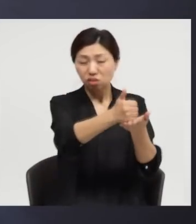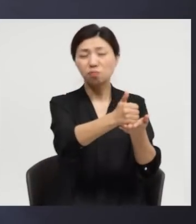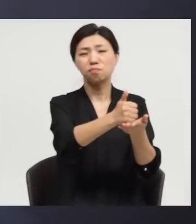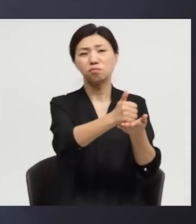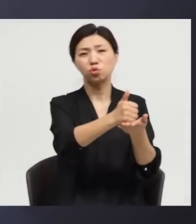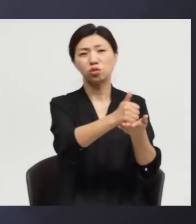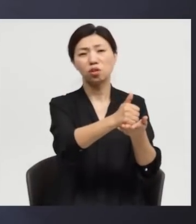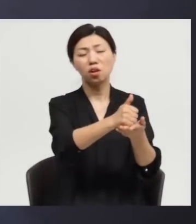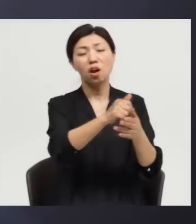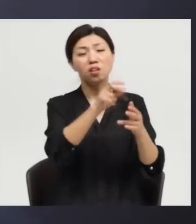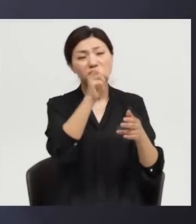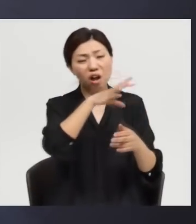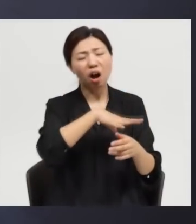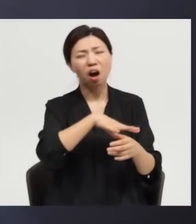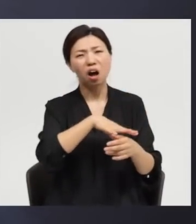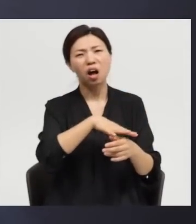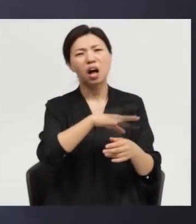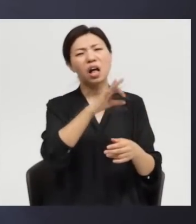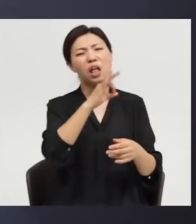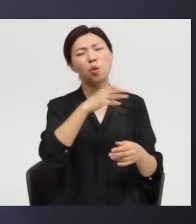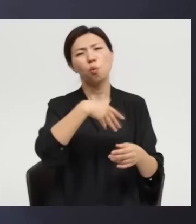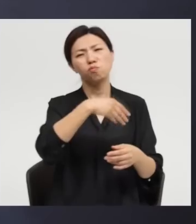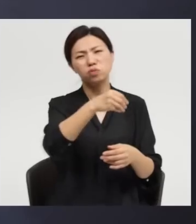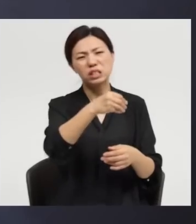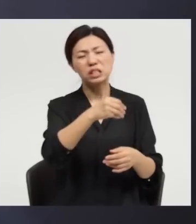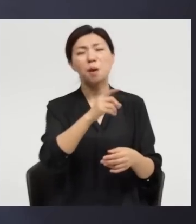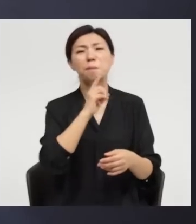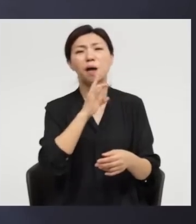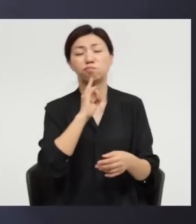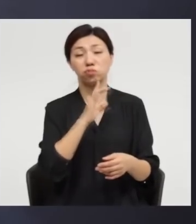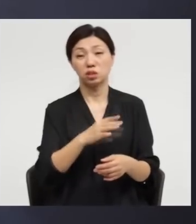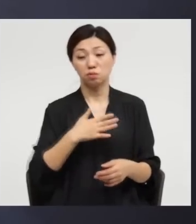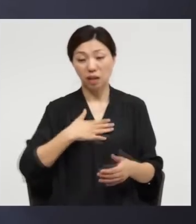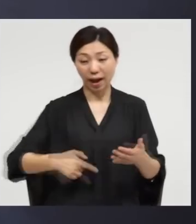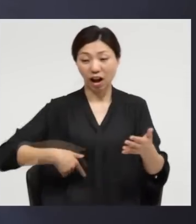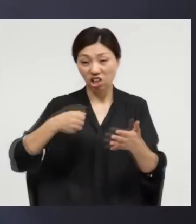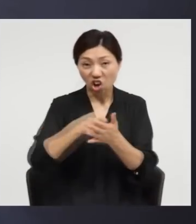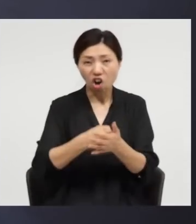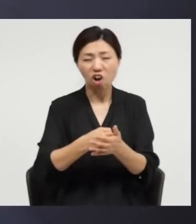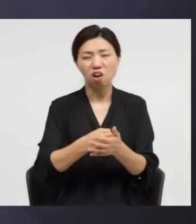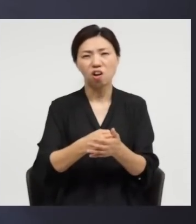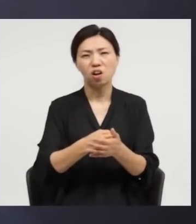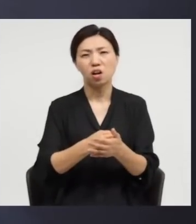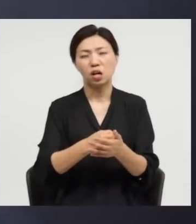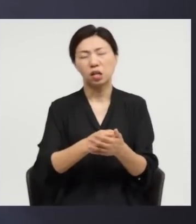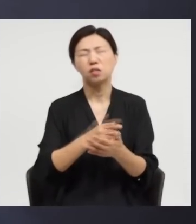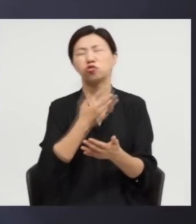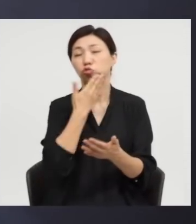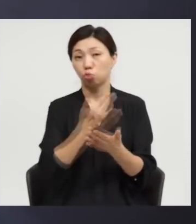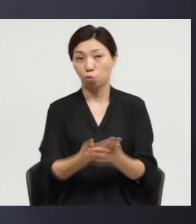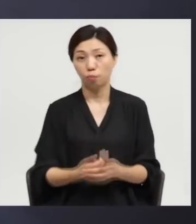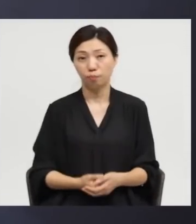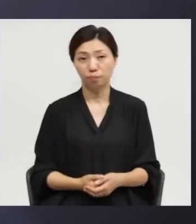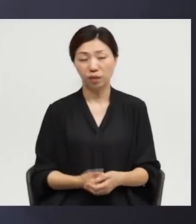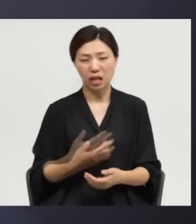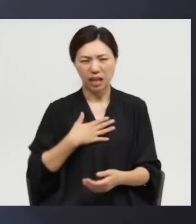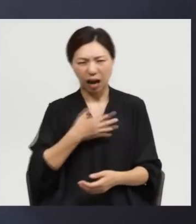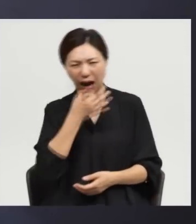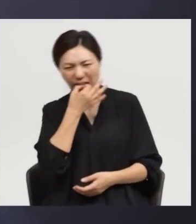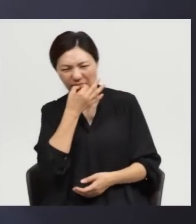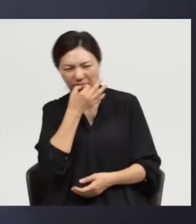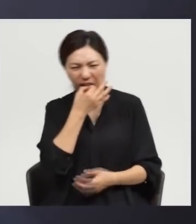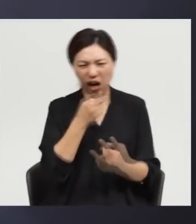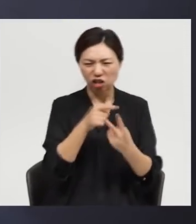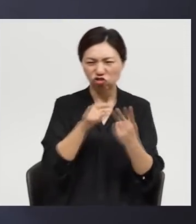그런 사건이 벌어진 거에 하나일 뿐이다. 그게 내가 어떻게 하겠냐 내가 욕심을 내기 때문에 고민이 생겼다